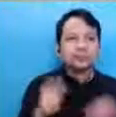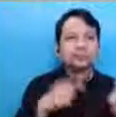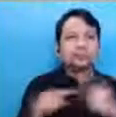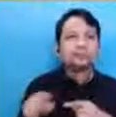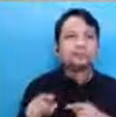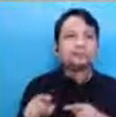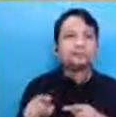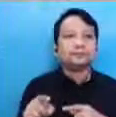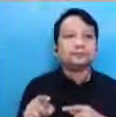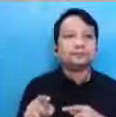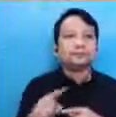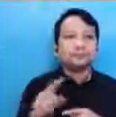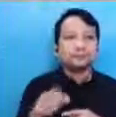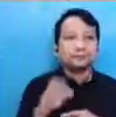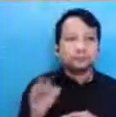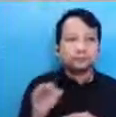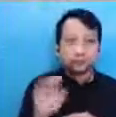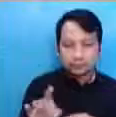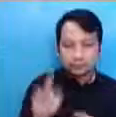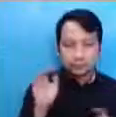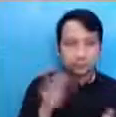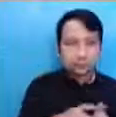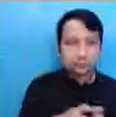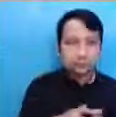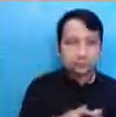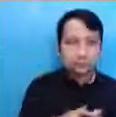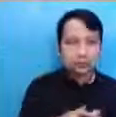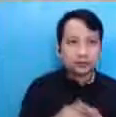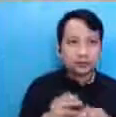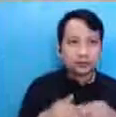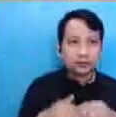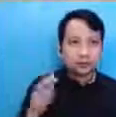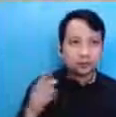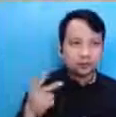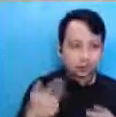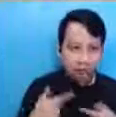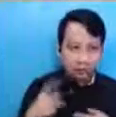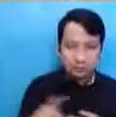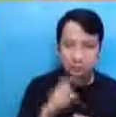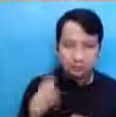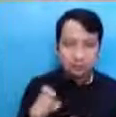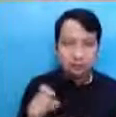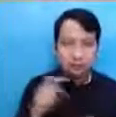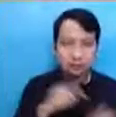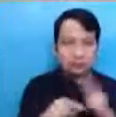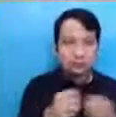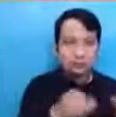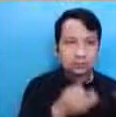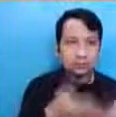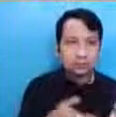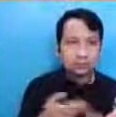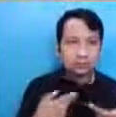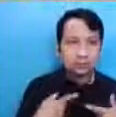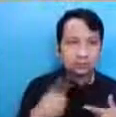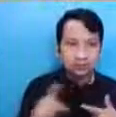You mentioned about 98,000, pero tataas pa. Do we have enough evacuation facilities po?